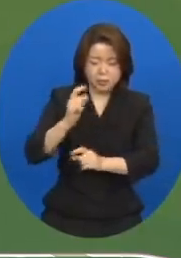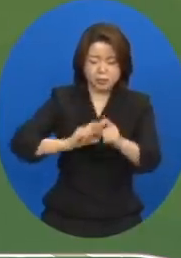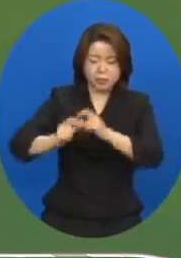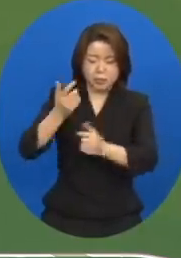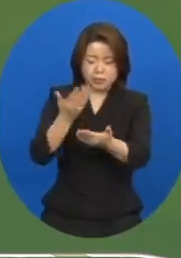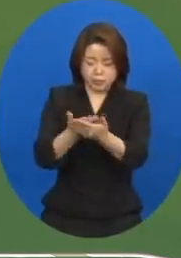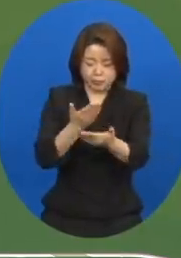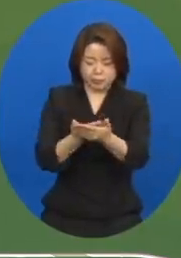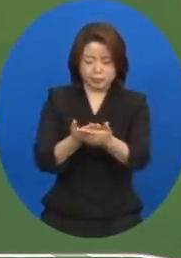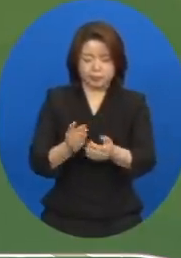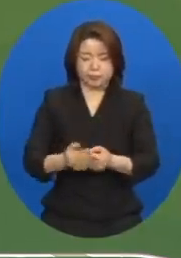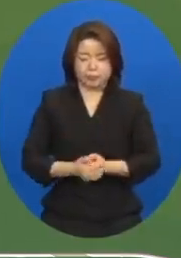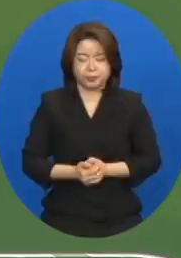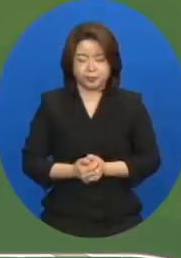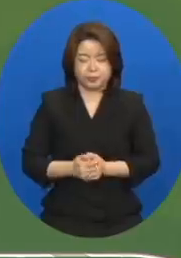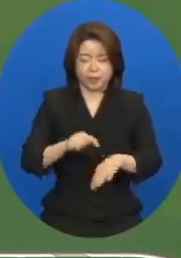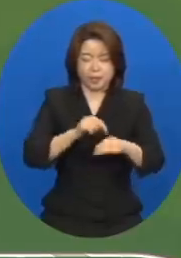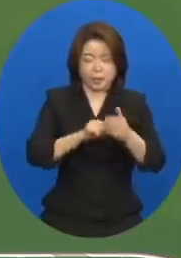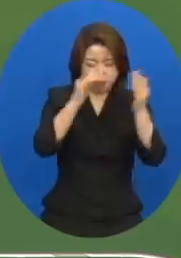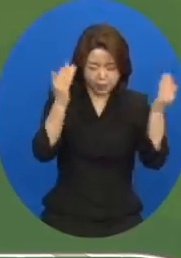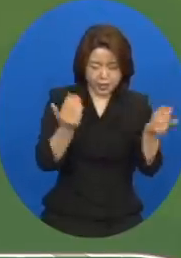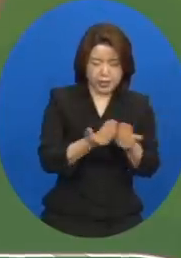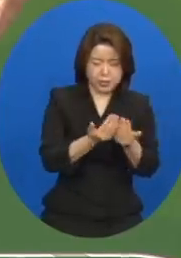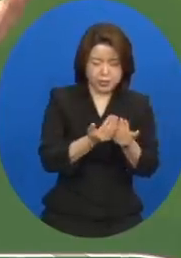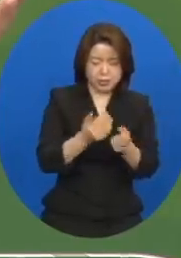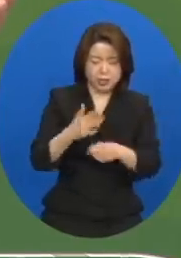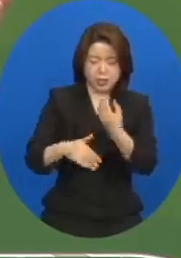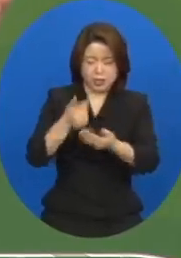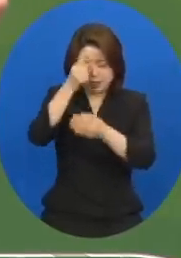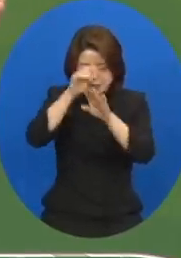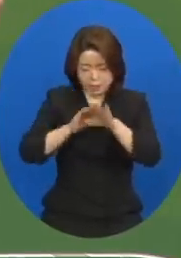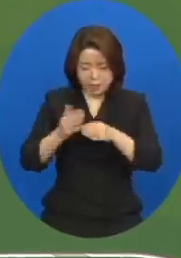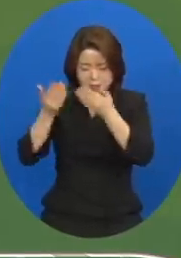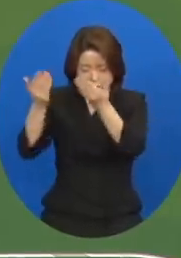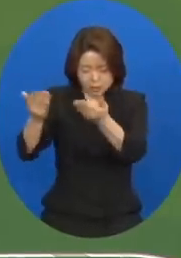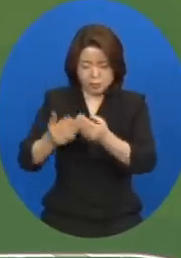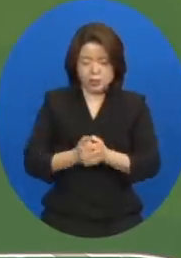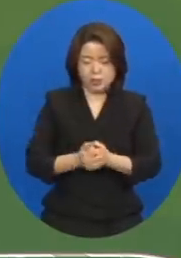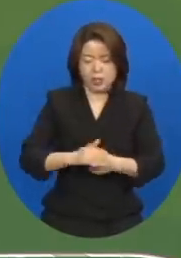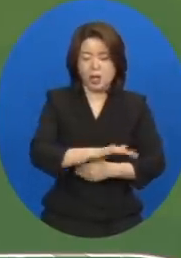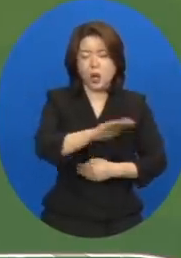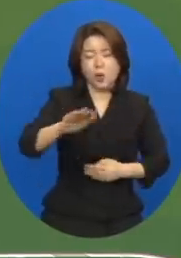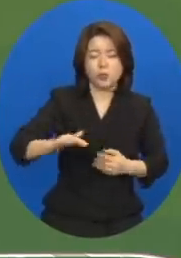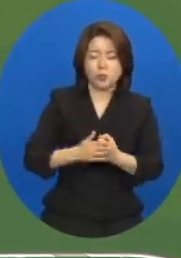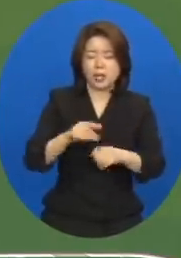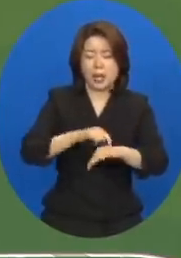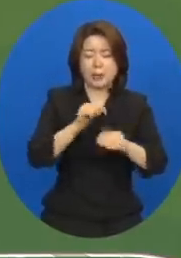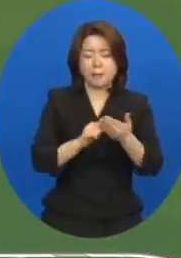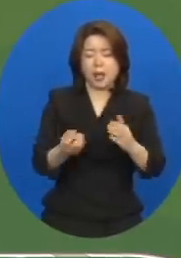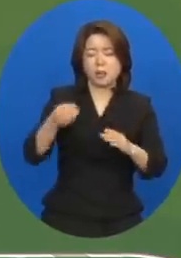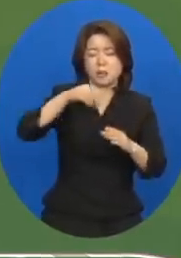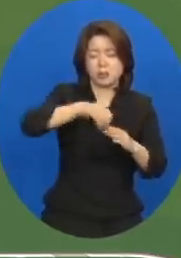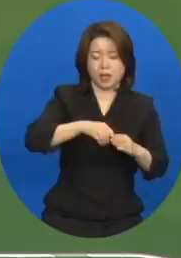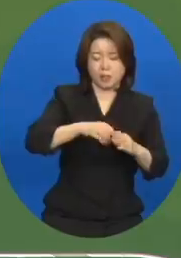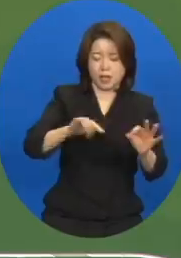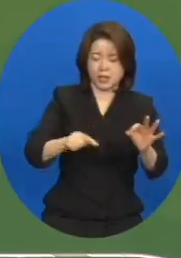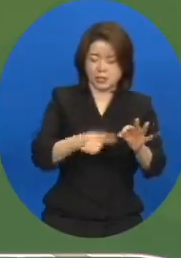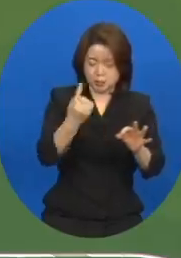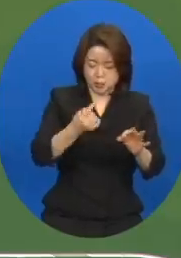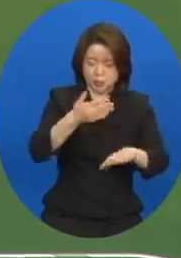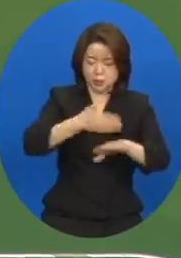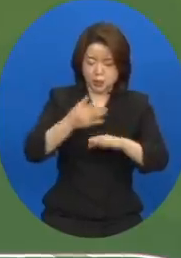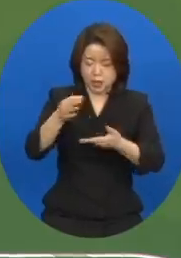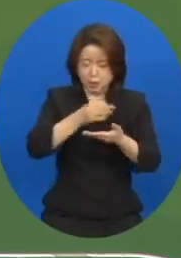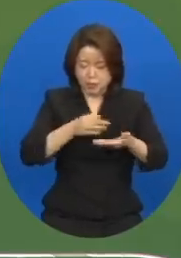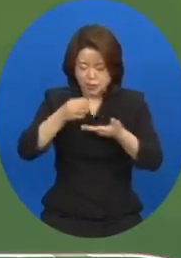주옵소서. 전심을 다하여 하나님께 예배합니다. 우리의 마음을 담아 십일조와